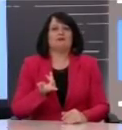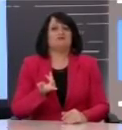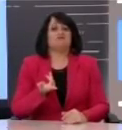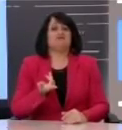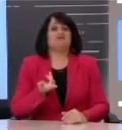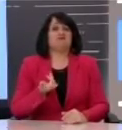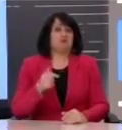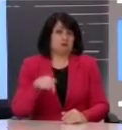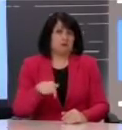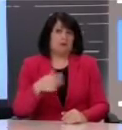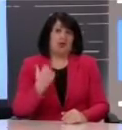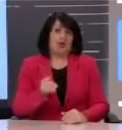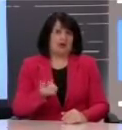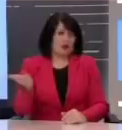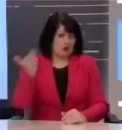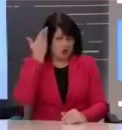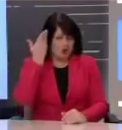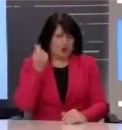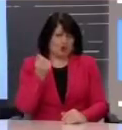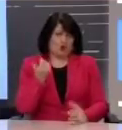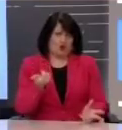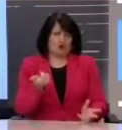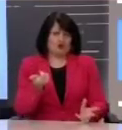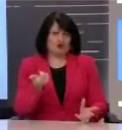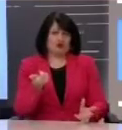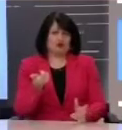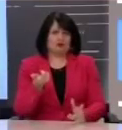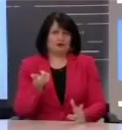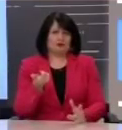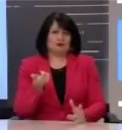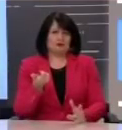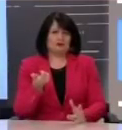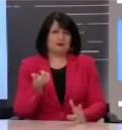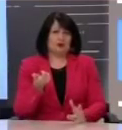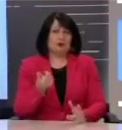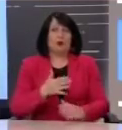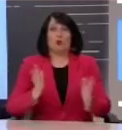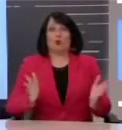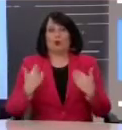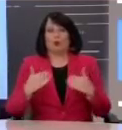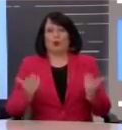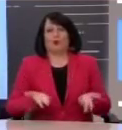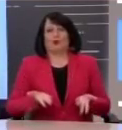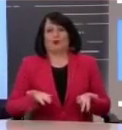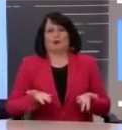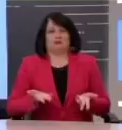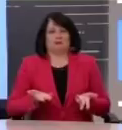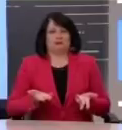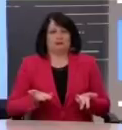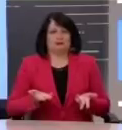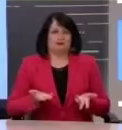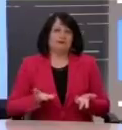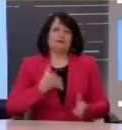αυτό θα έχει και κόστος και μάλιστα αναντίστρεπτο στην